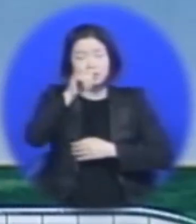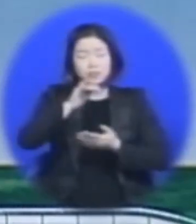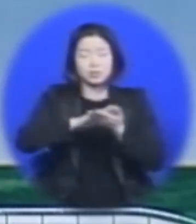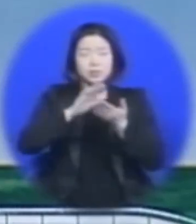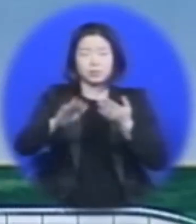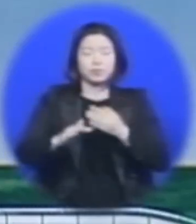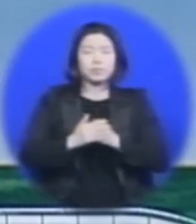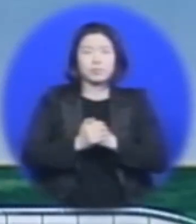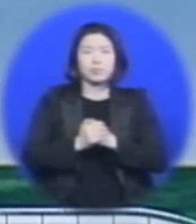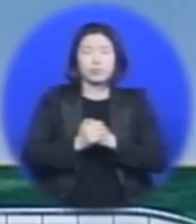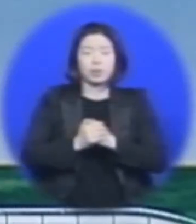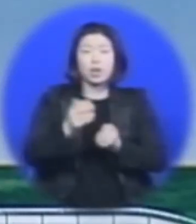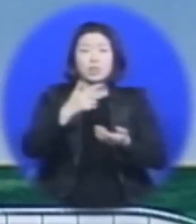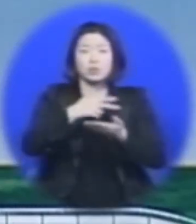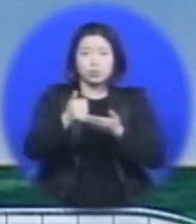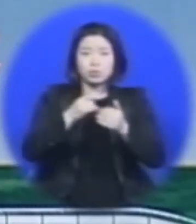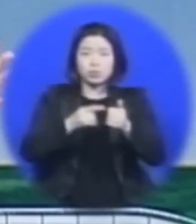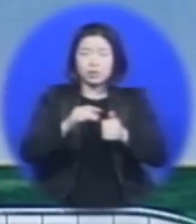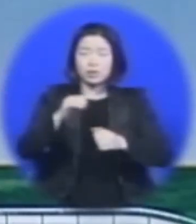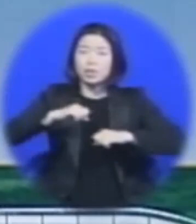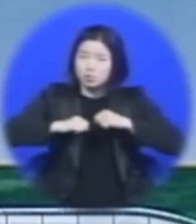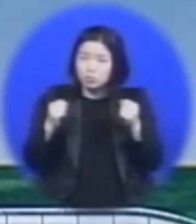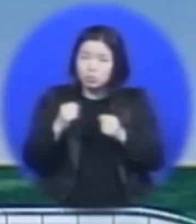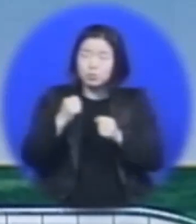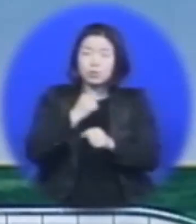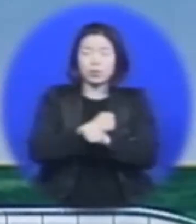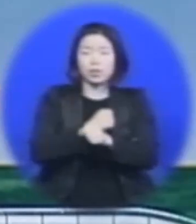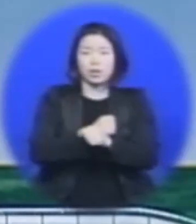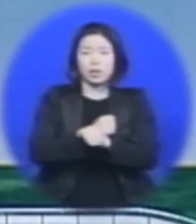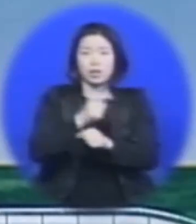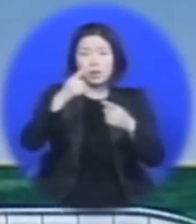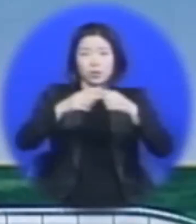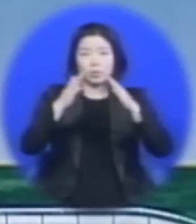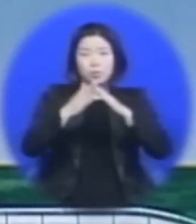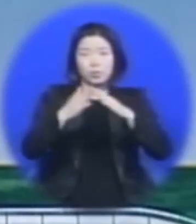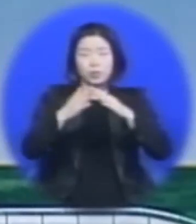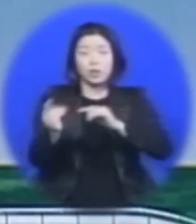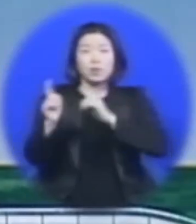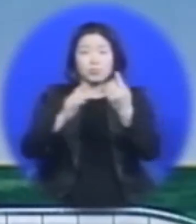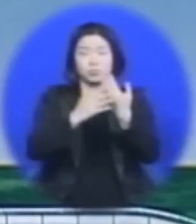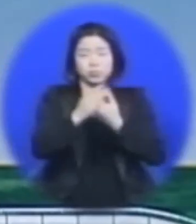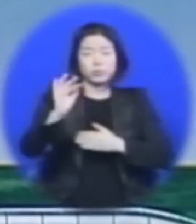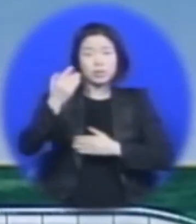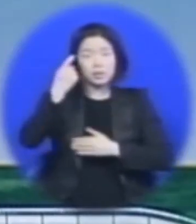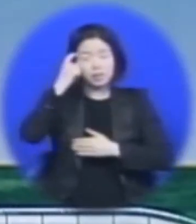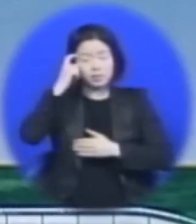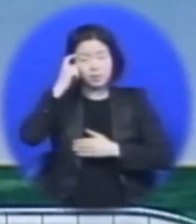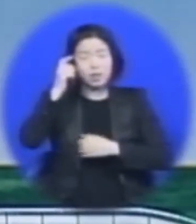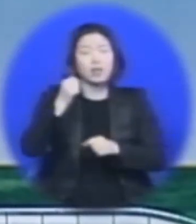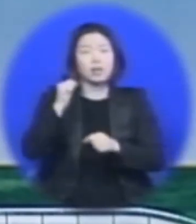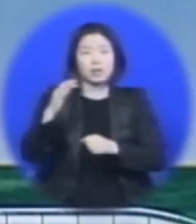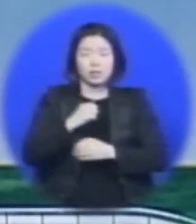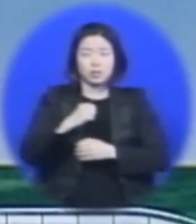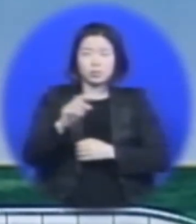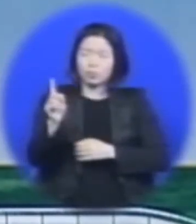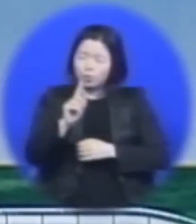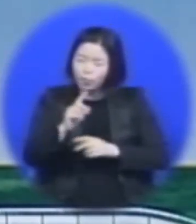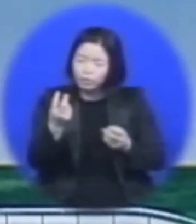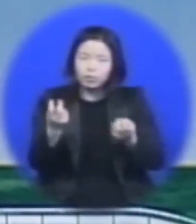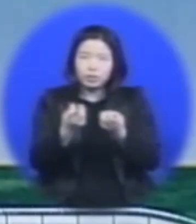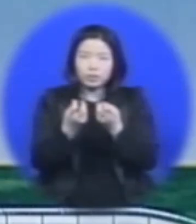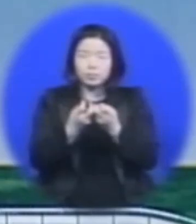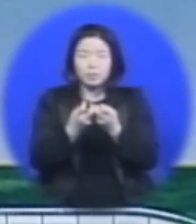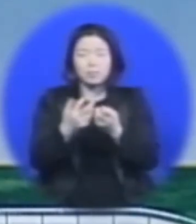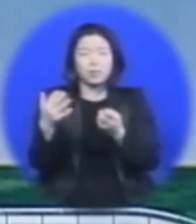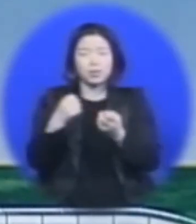때 아 주님께 순종해야 교회가 부흥 되겠구나 그래서 그때부터 어떻든지 주님께 순종하려고 애를